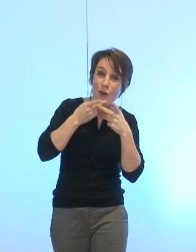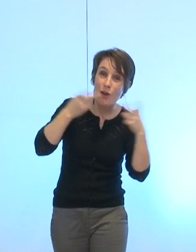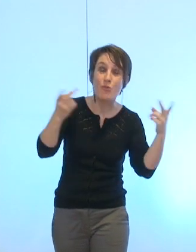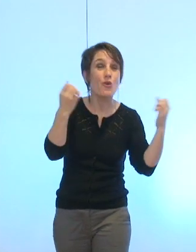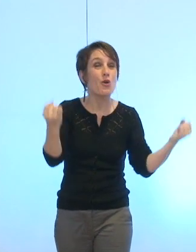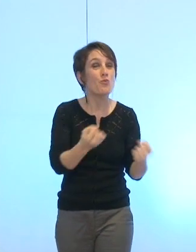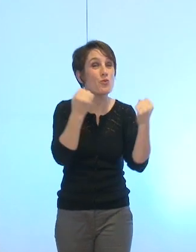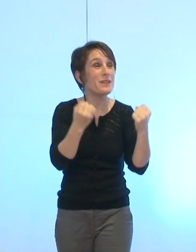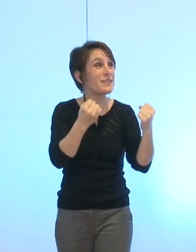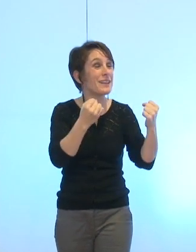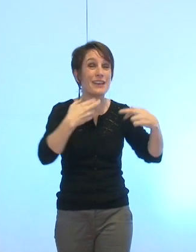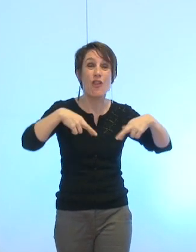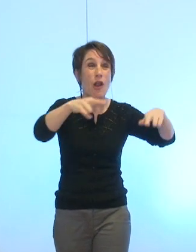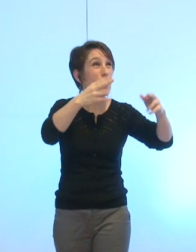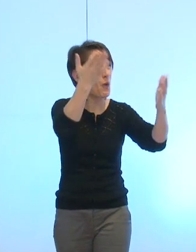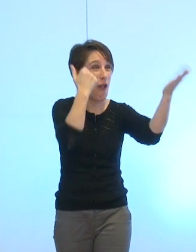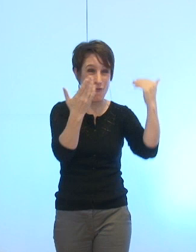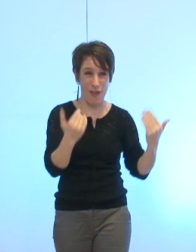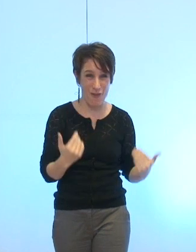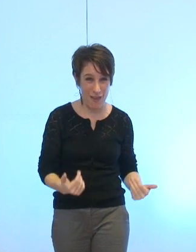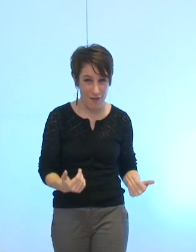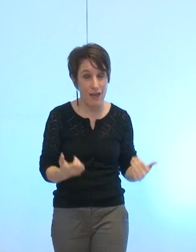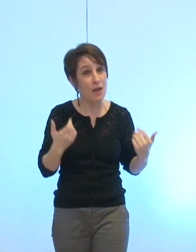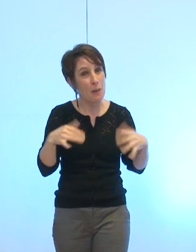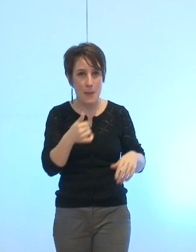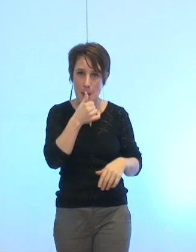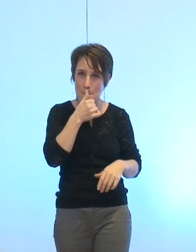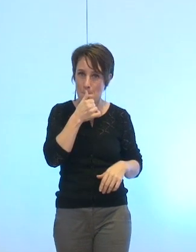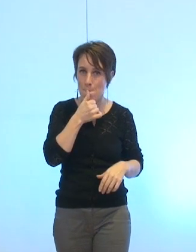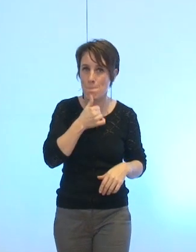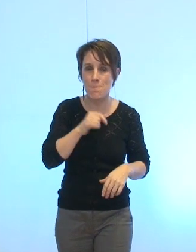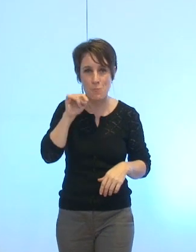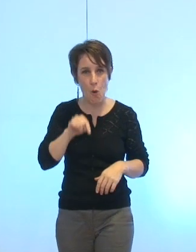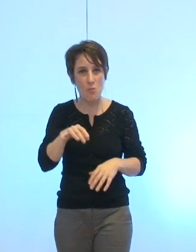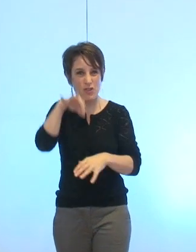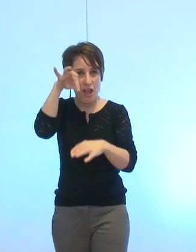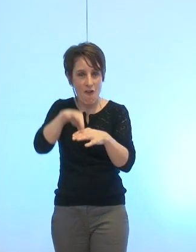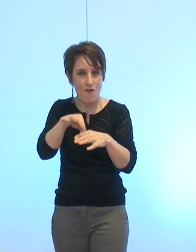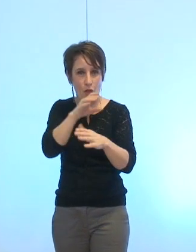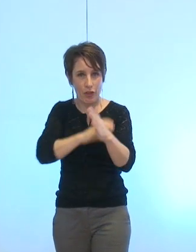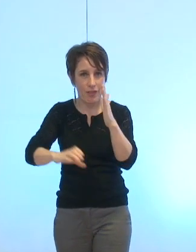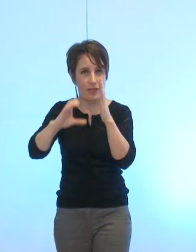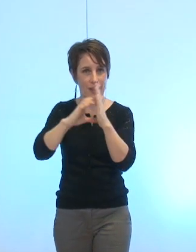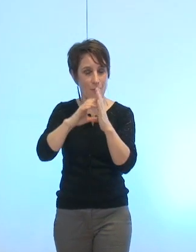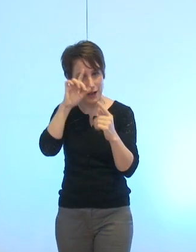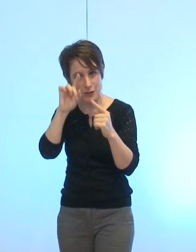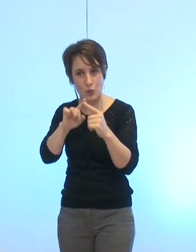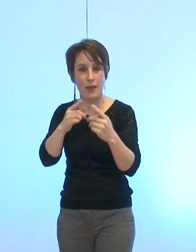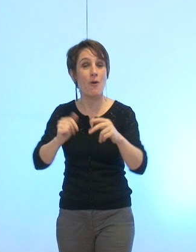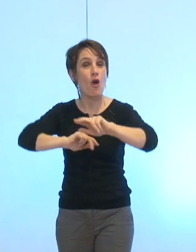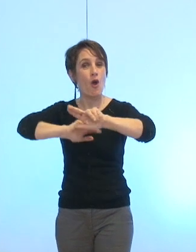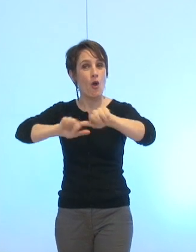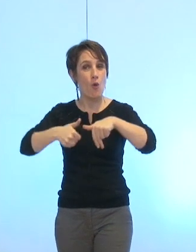public vous soyez contraint de faire voter un avenant prolongeant le